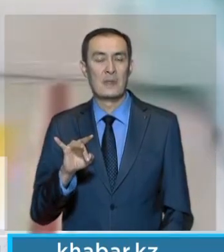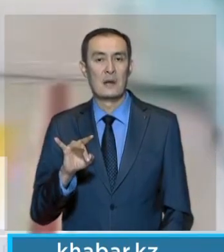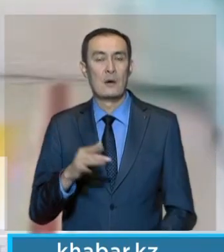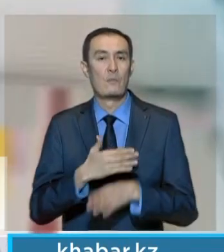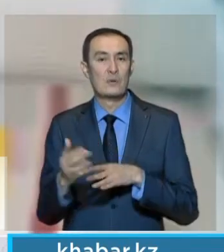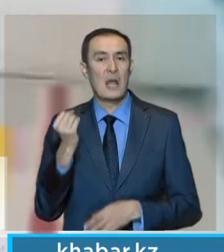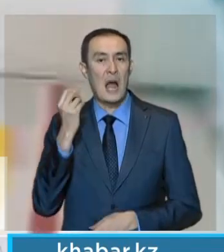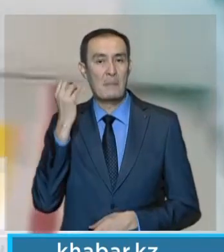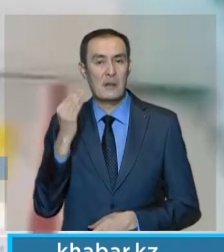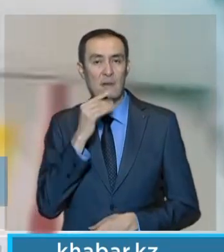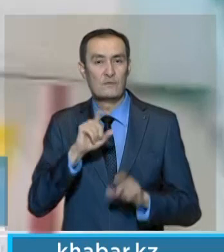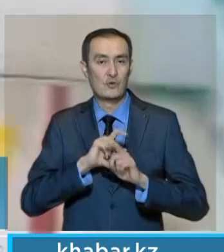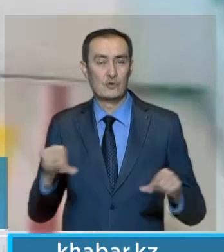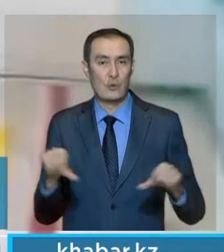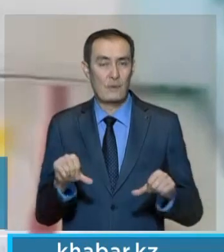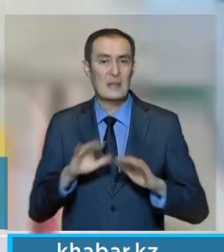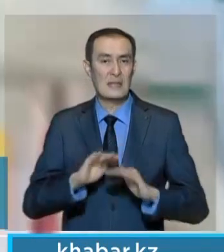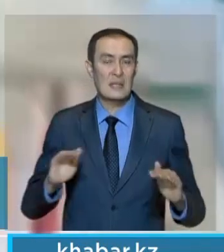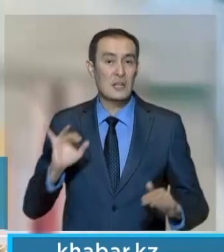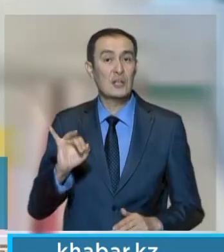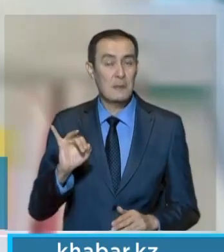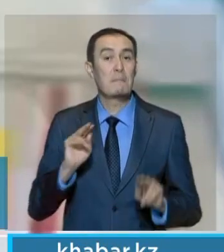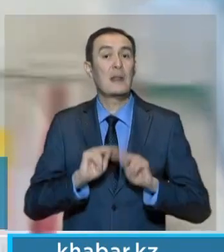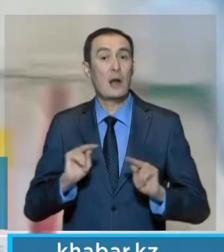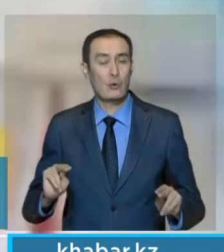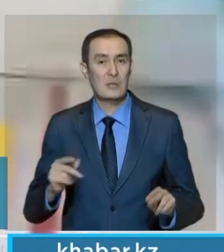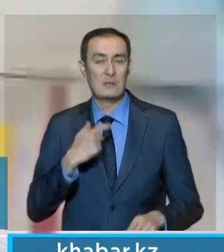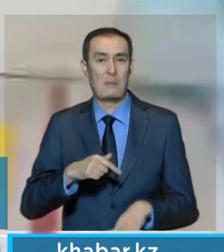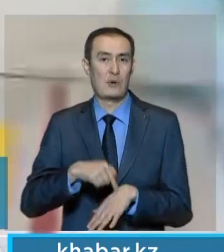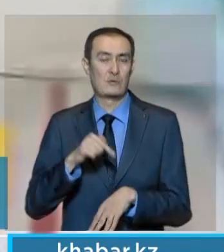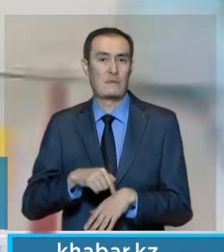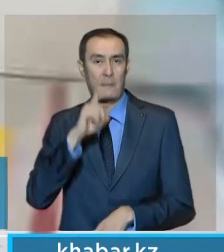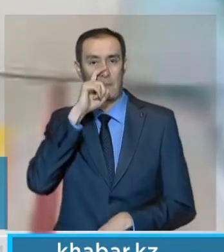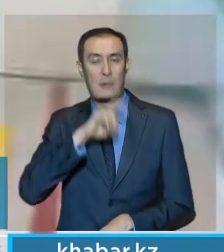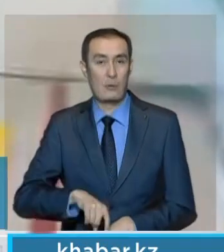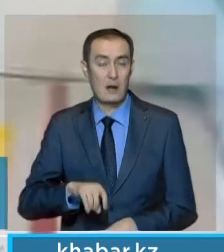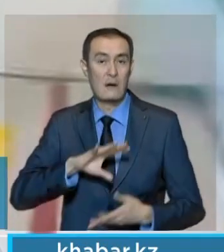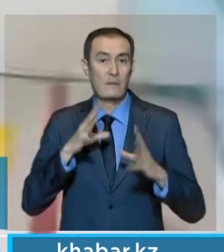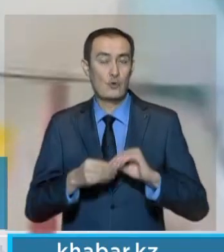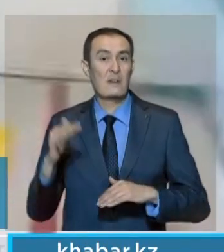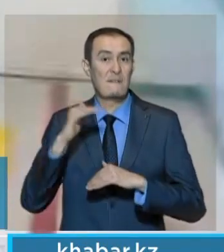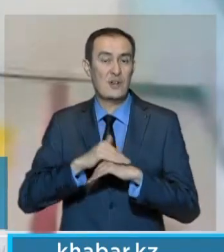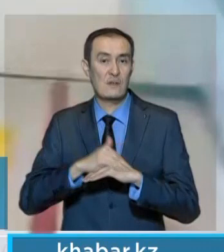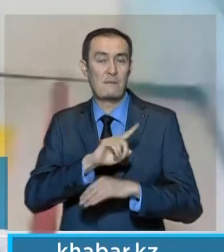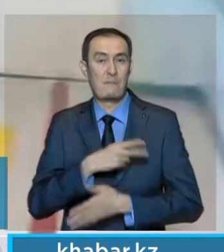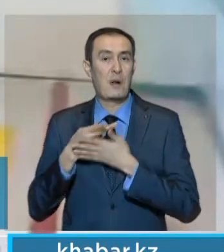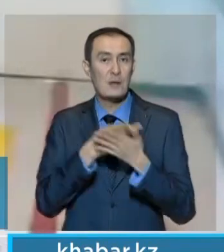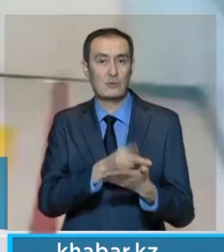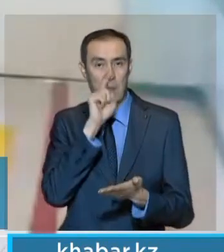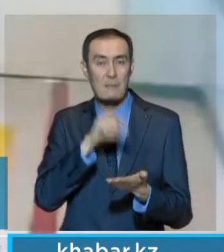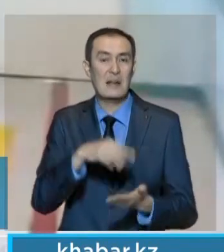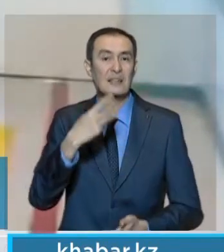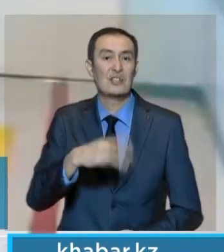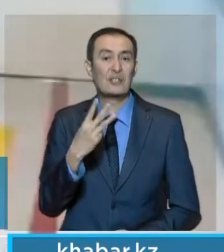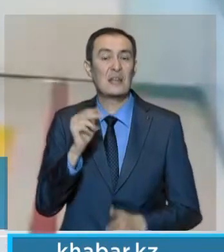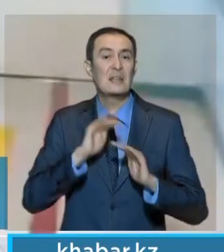После обеда в школьной столовой учащиеся и некоторые педагоги почувствовали недомогание. В итоге к вечеру на больничной койке оказались